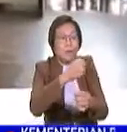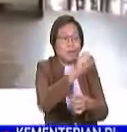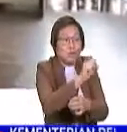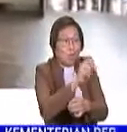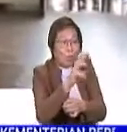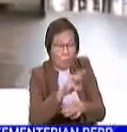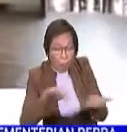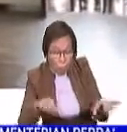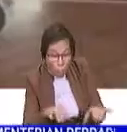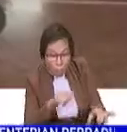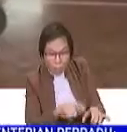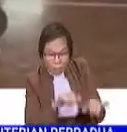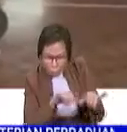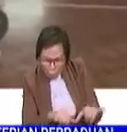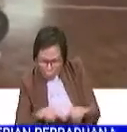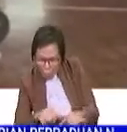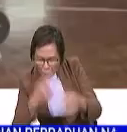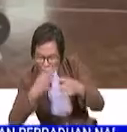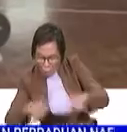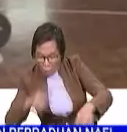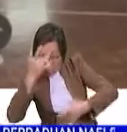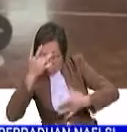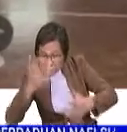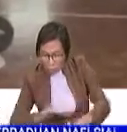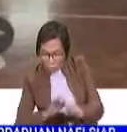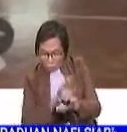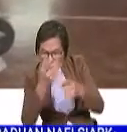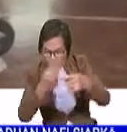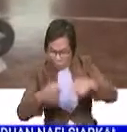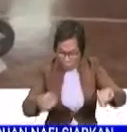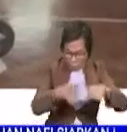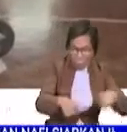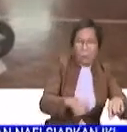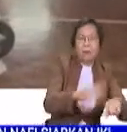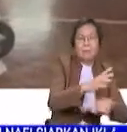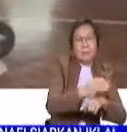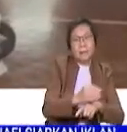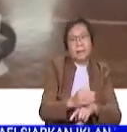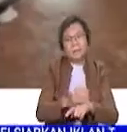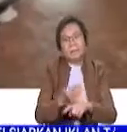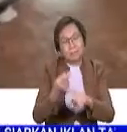dibangunkan akan mengukur dan membezakan ciri pesakit COVID-19 dan sebaliknya.